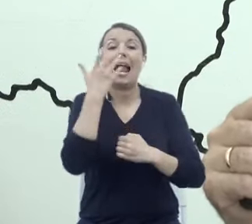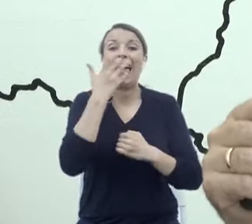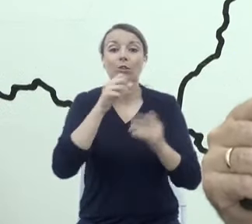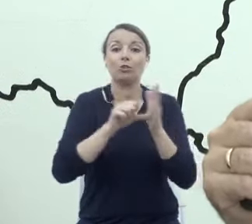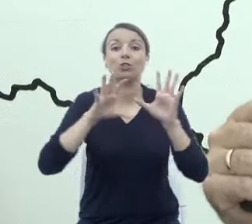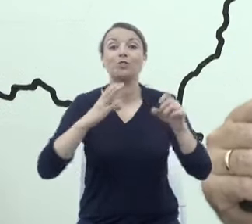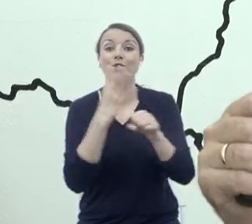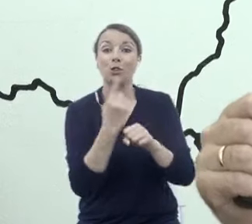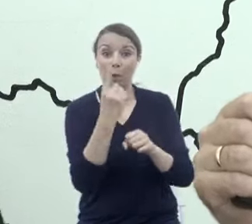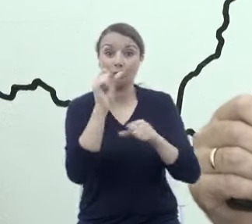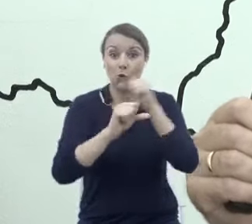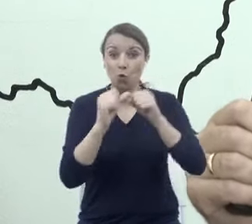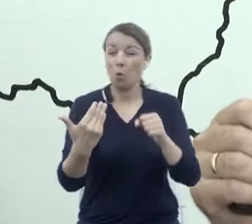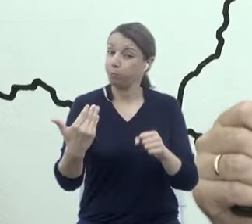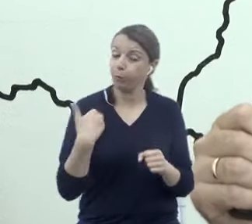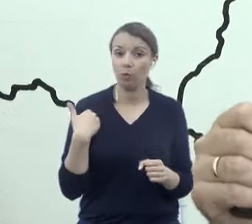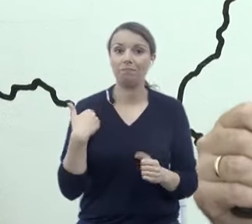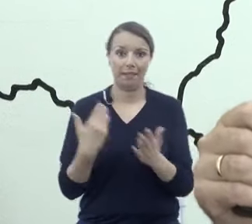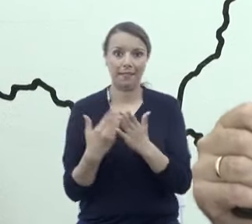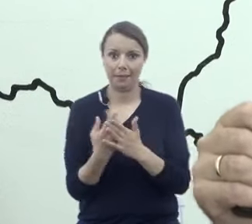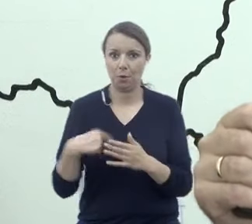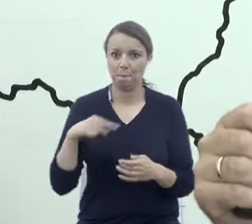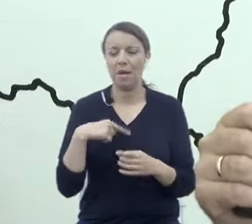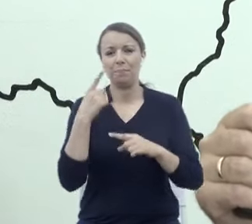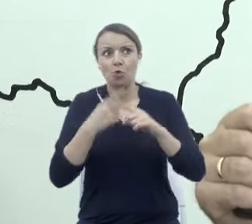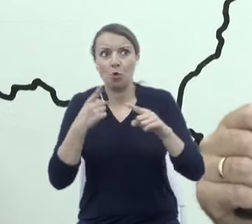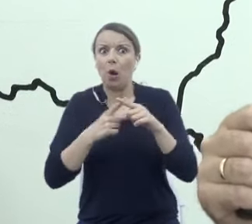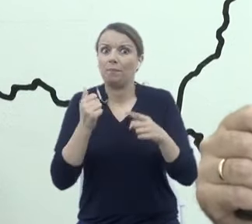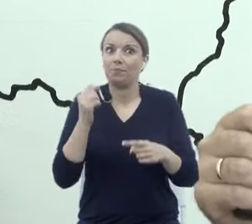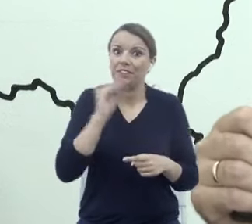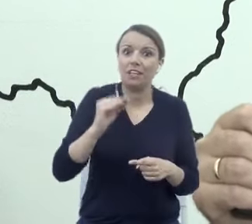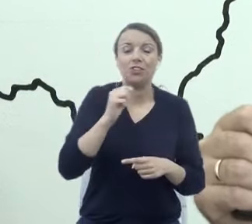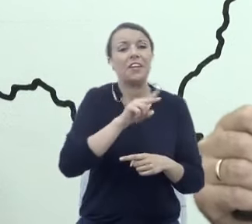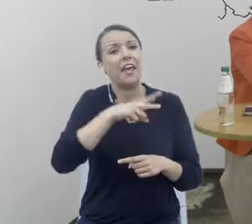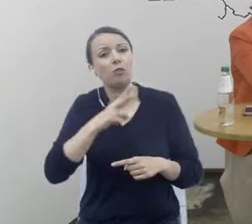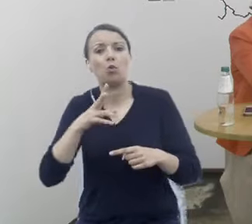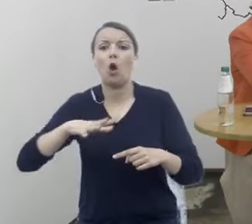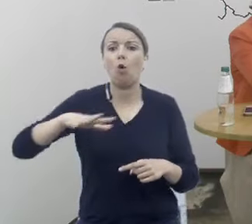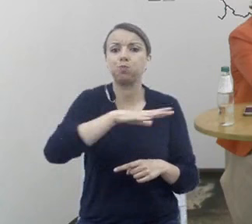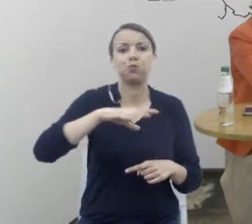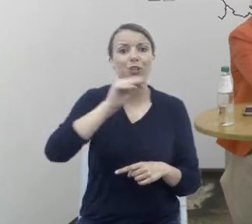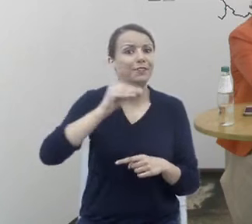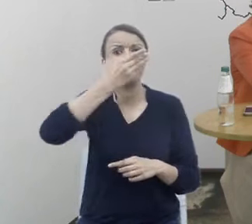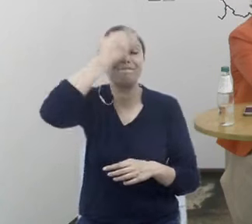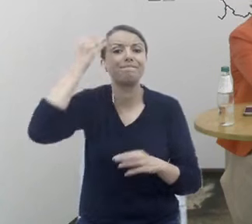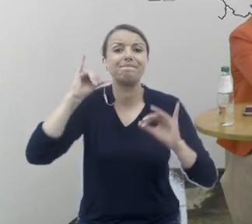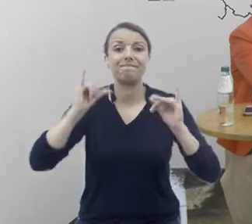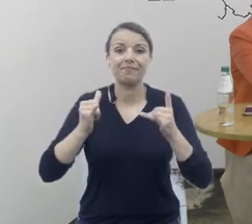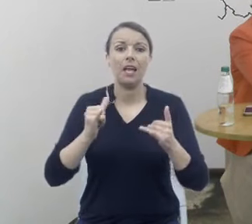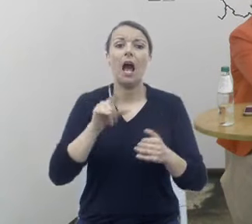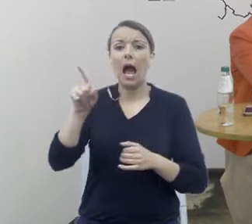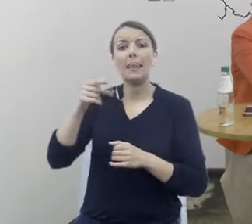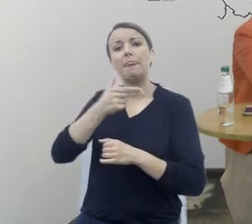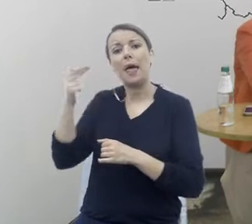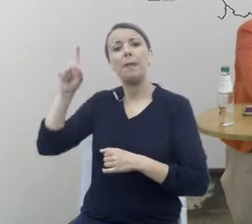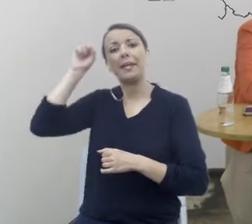1941 roku. Więc my jesteśmy nadal w wielu punktach na etapie dyskusji. Jeśli chodzi o uczestnictwo Niemców. Natomiast